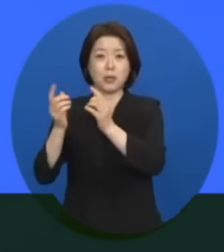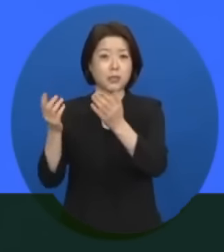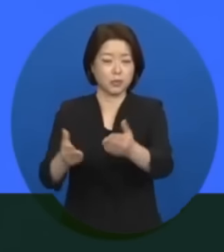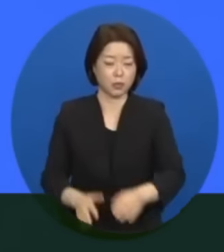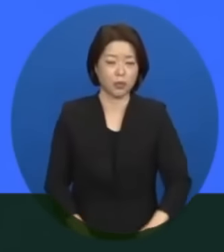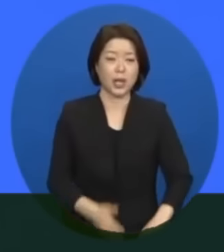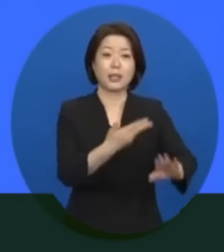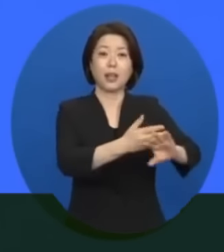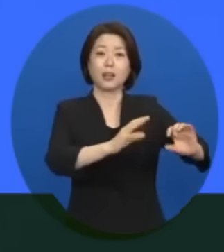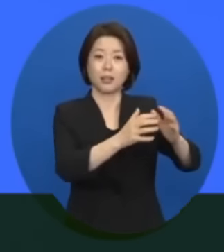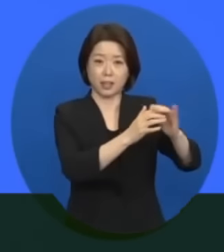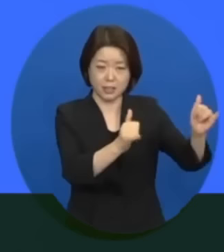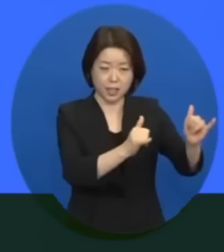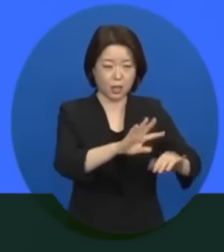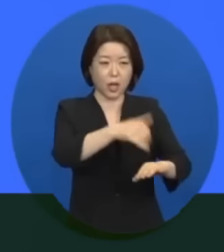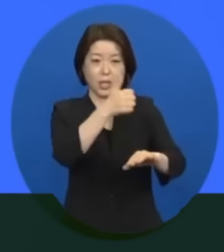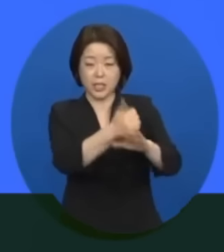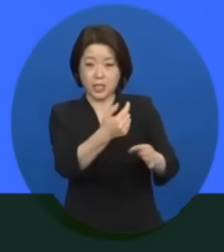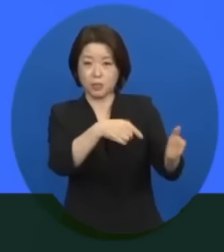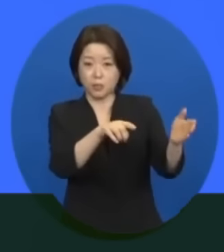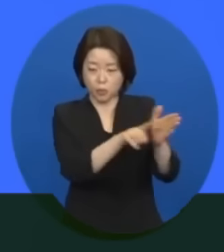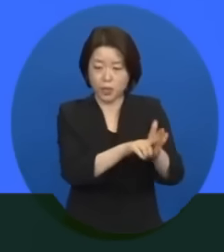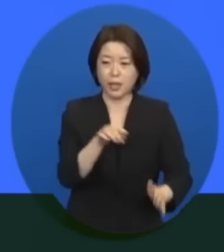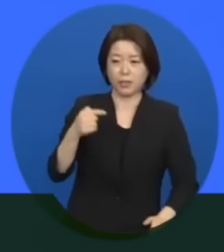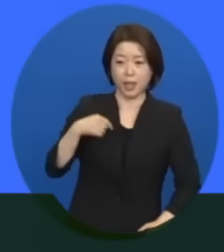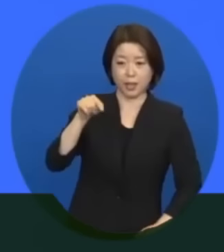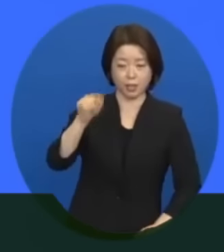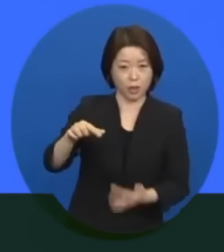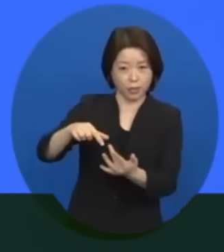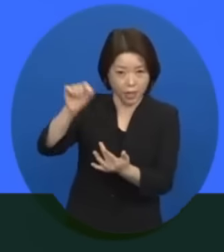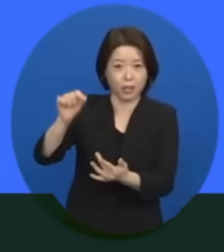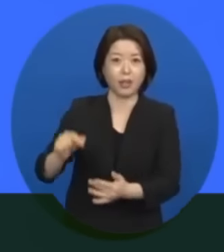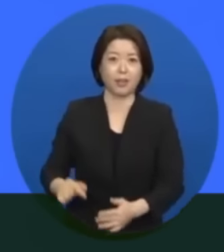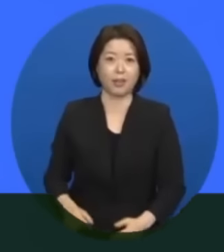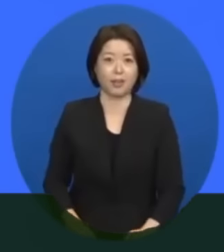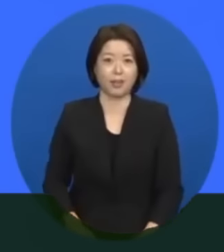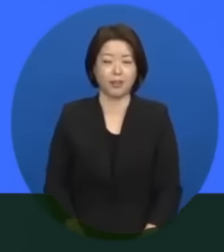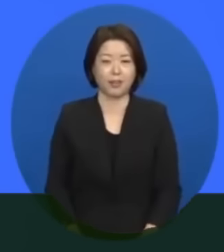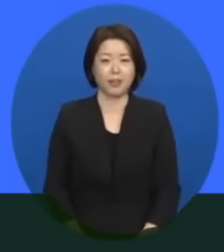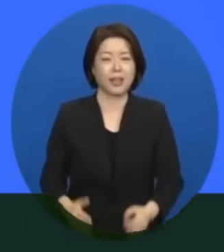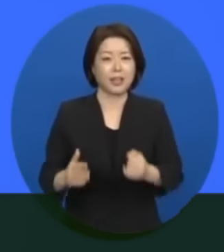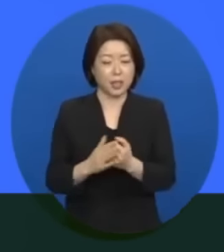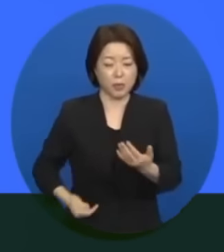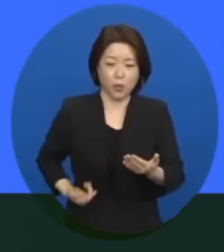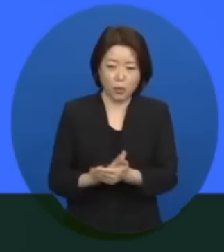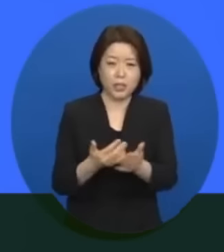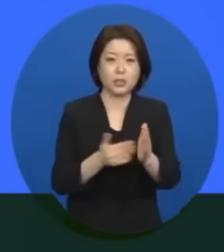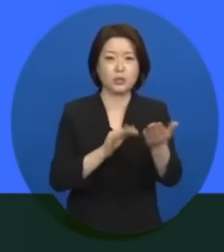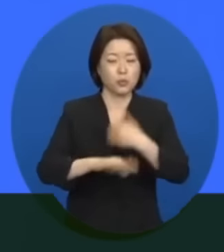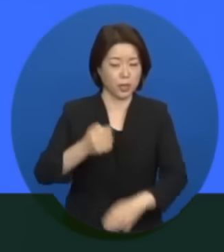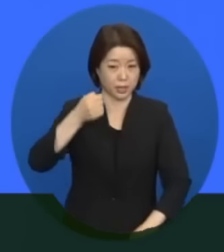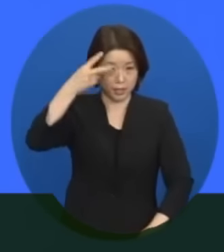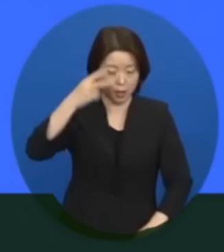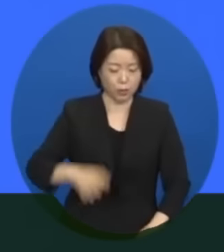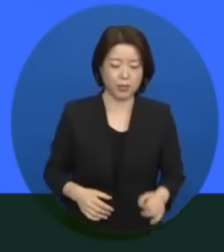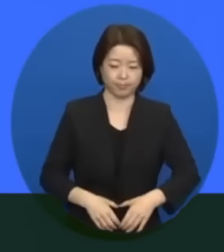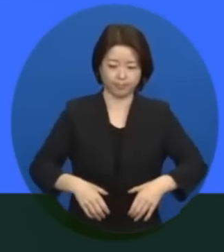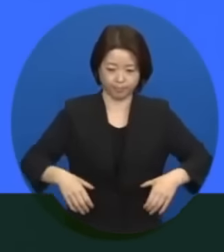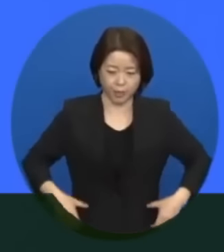이방인과 임금들을 위한 택한 그릇이라고 말씀하시는 거예요 그래서 회심한 이후에이 사울이 담대하게